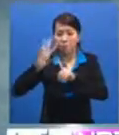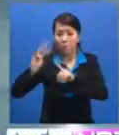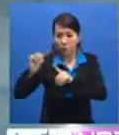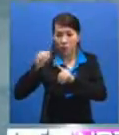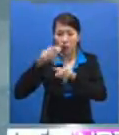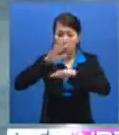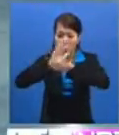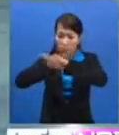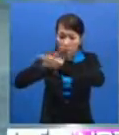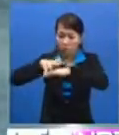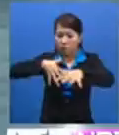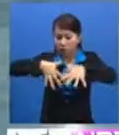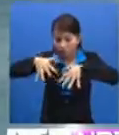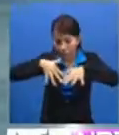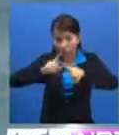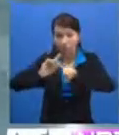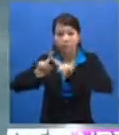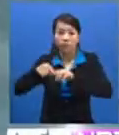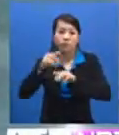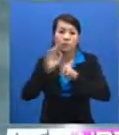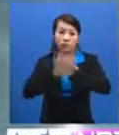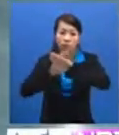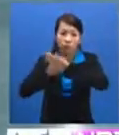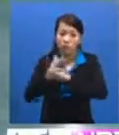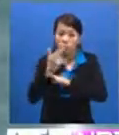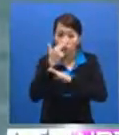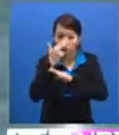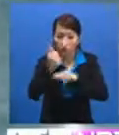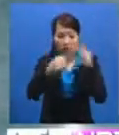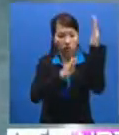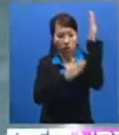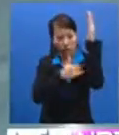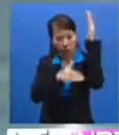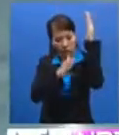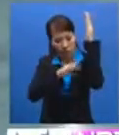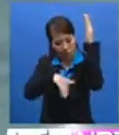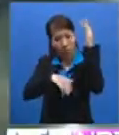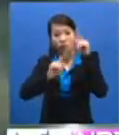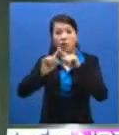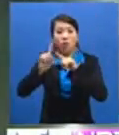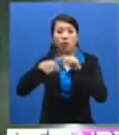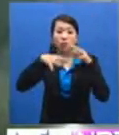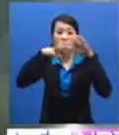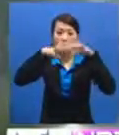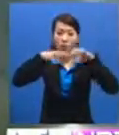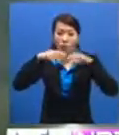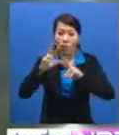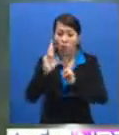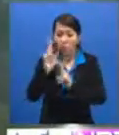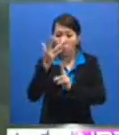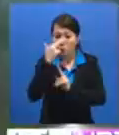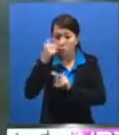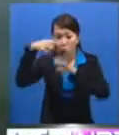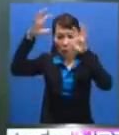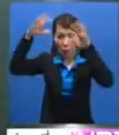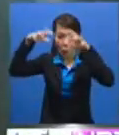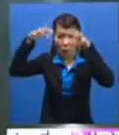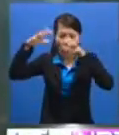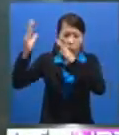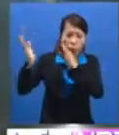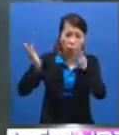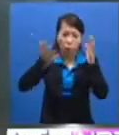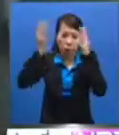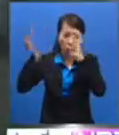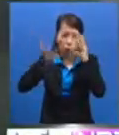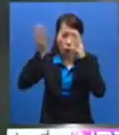าชนในภาคใต้ตั้งแต่จัหวดชุมพรลงไปทั้งฝั่งอาวไทยและอนดามันระวงอัตรายจากฝนตกหนักและฝนตกสะ